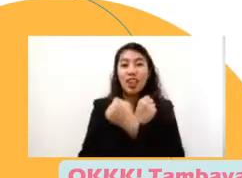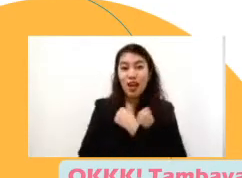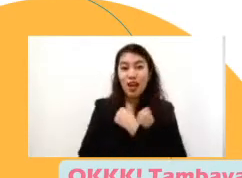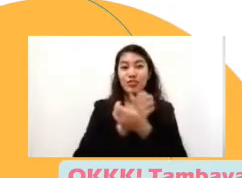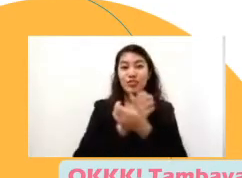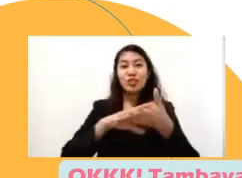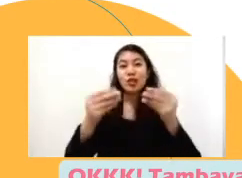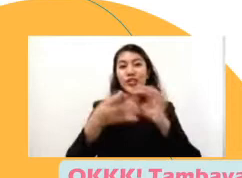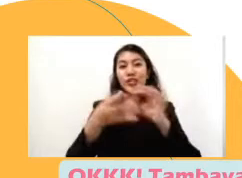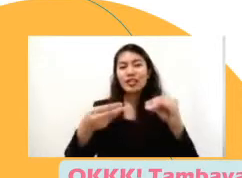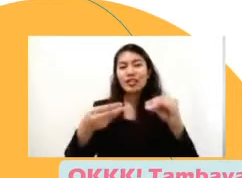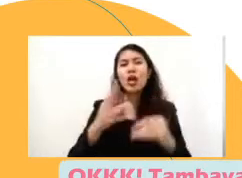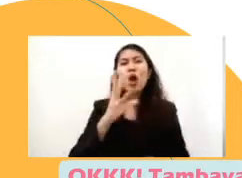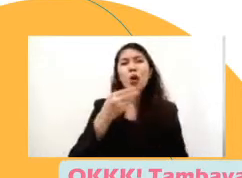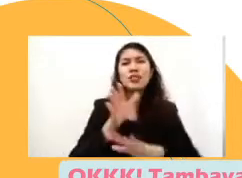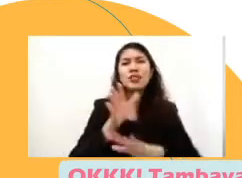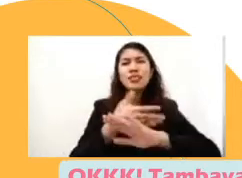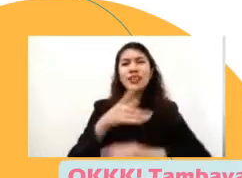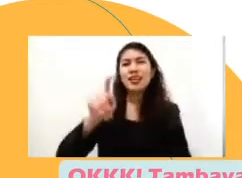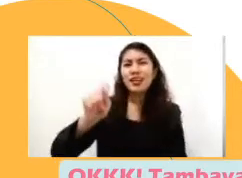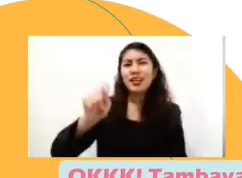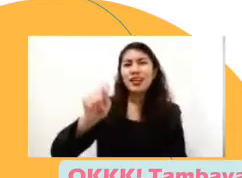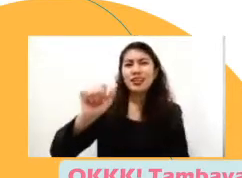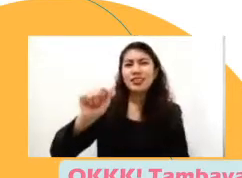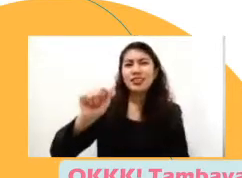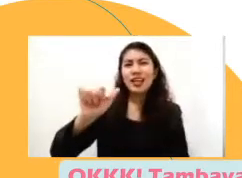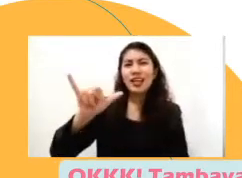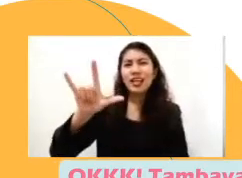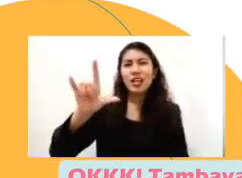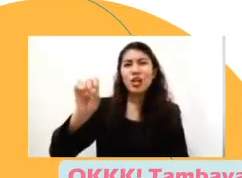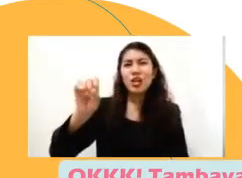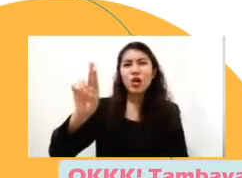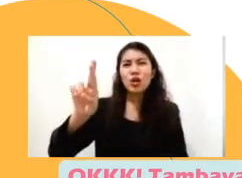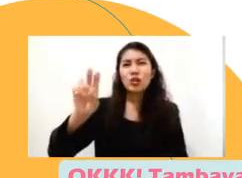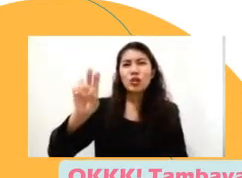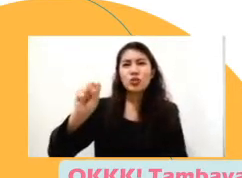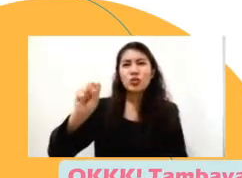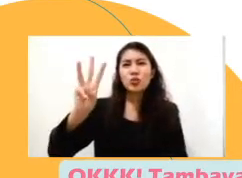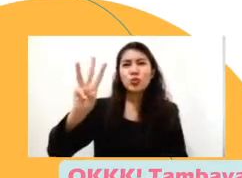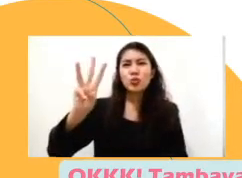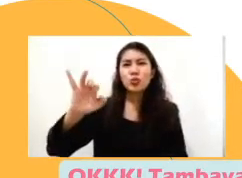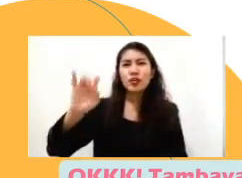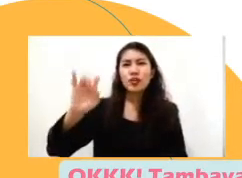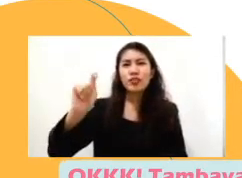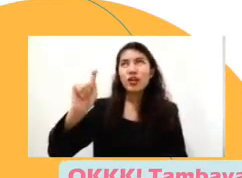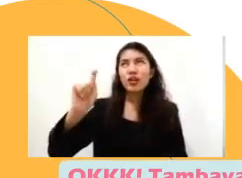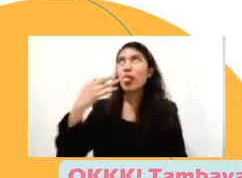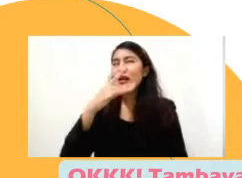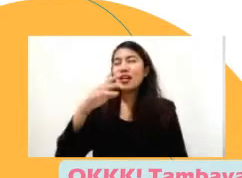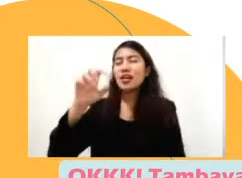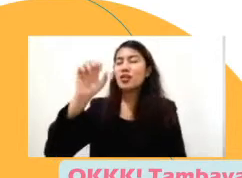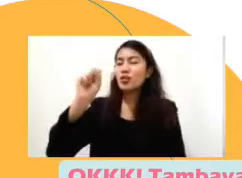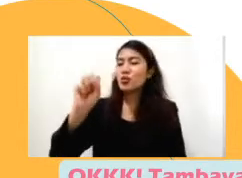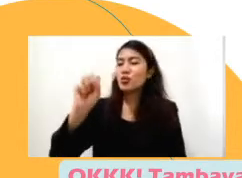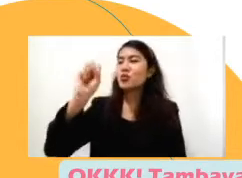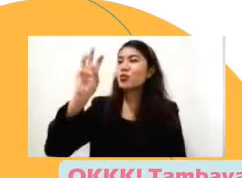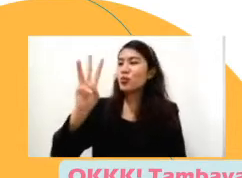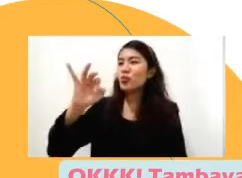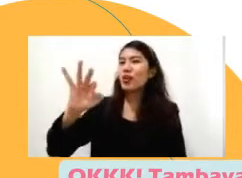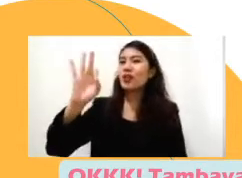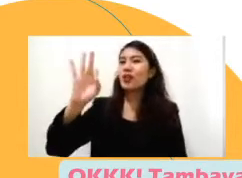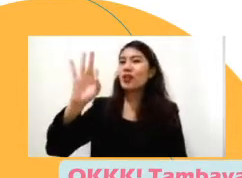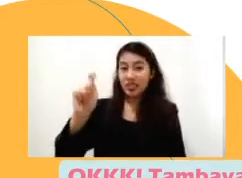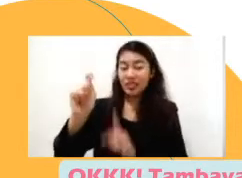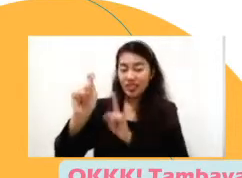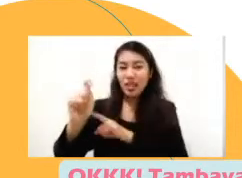Yun nga, ang paglalakbay nun sa simula, malungkot siya kasi magkaaway yung pamilya nila, hindi siya pinapayagang